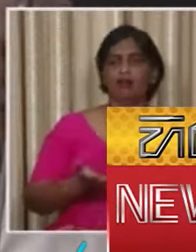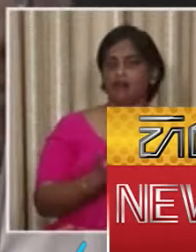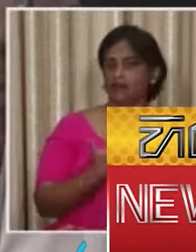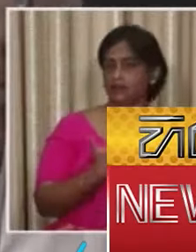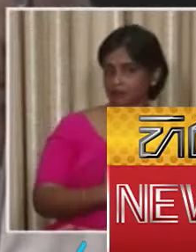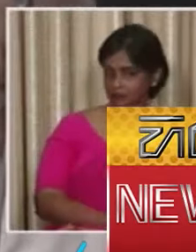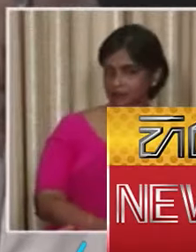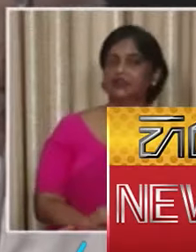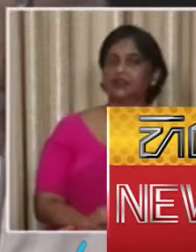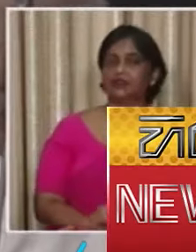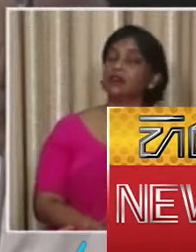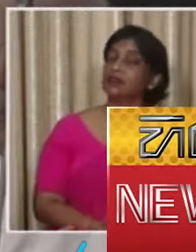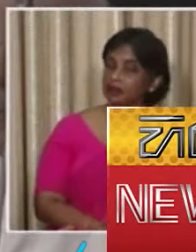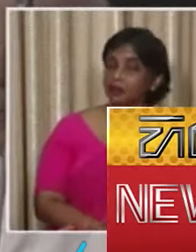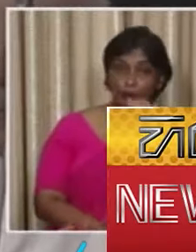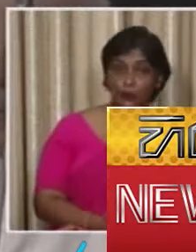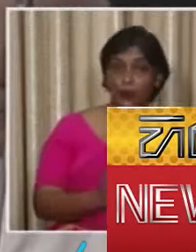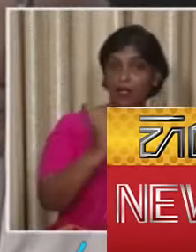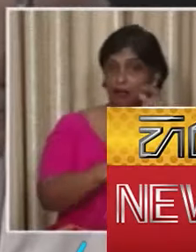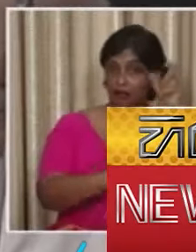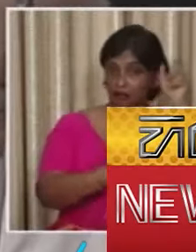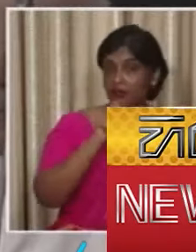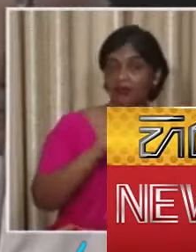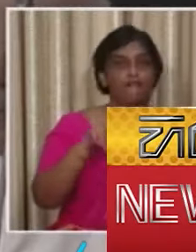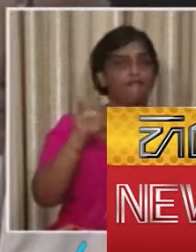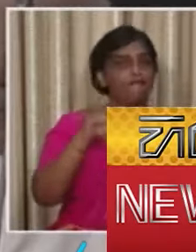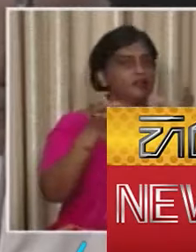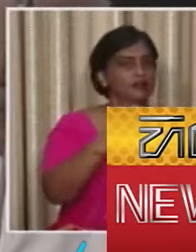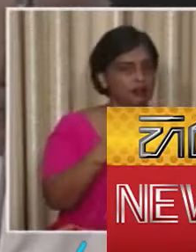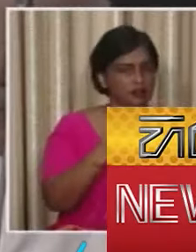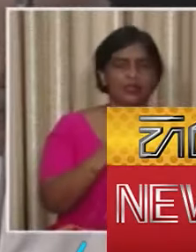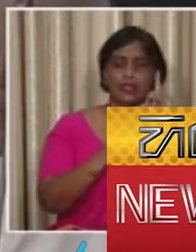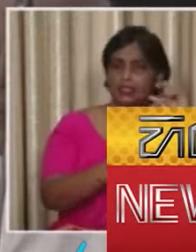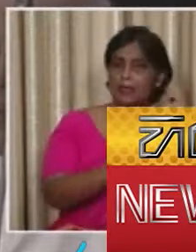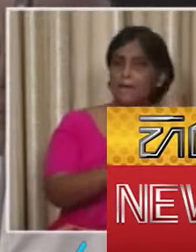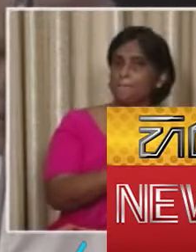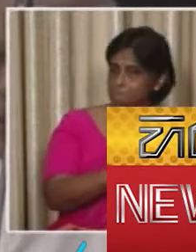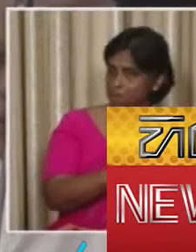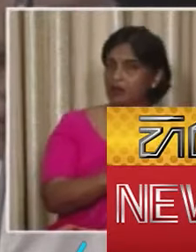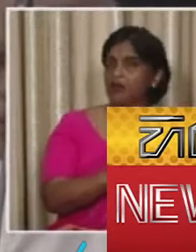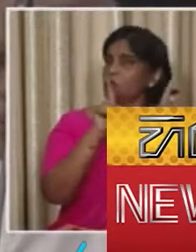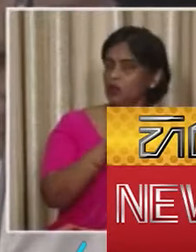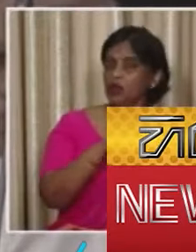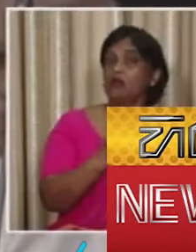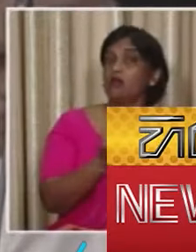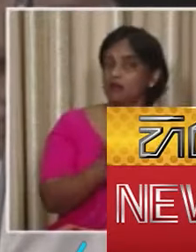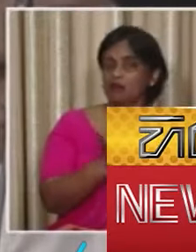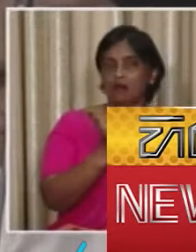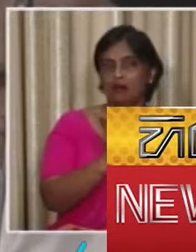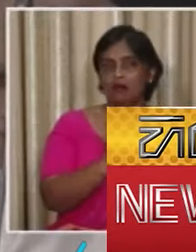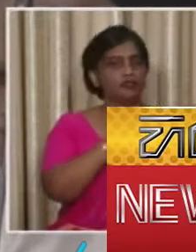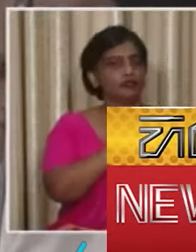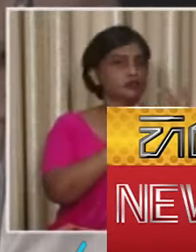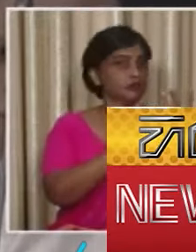වී තිබෙනවා. අපේ නිල ණය හිමියන් පැඩිස් සමාජය, සීනේ එක්සිම් බැංකෝ ආදියෙන් යලිත් ණය ආධාර